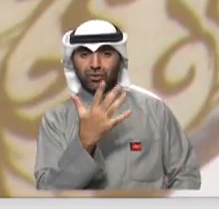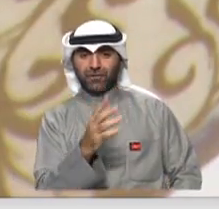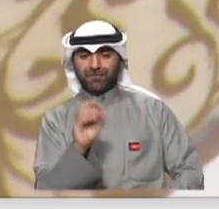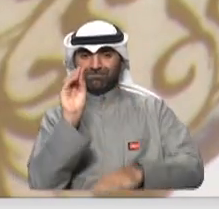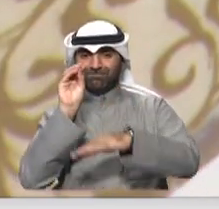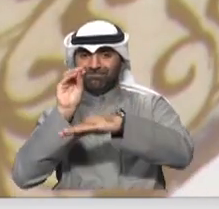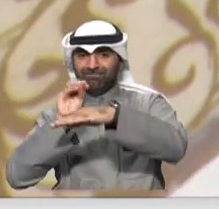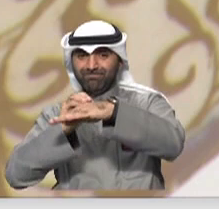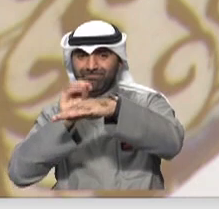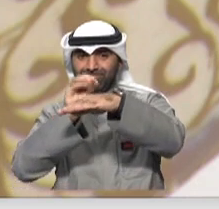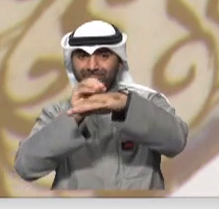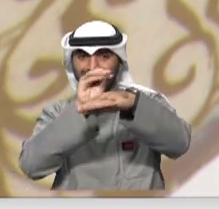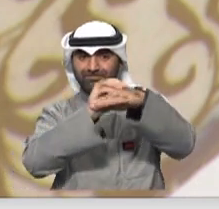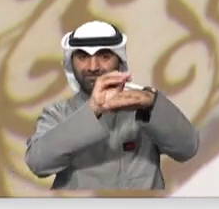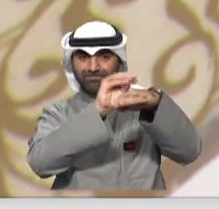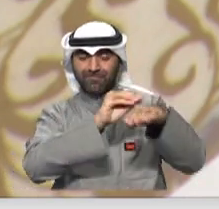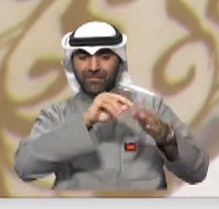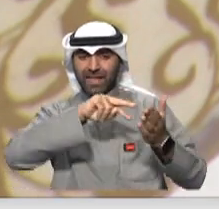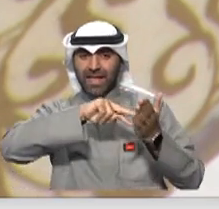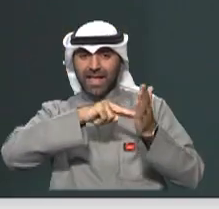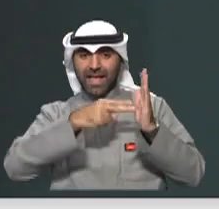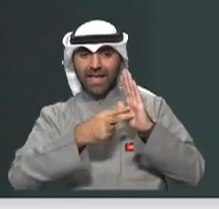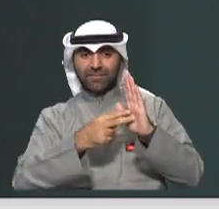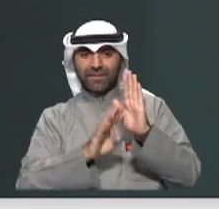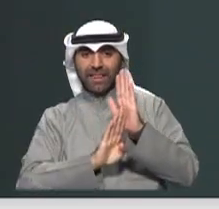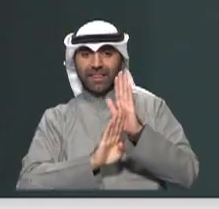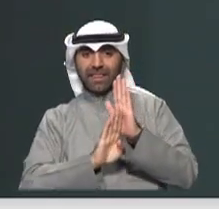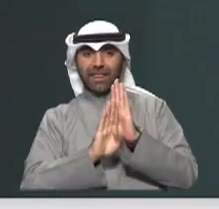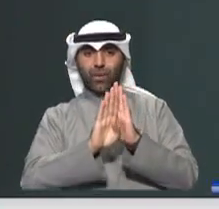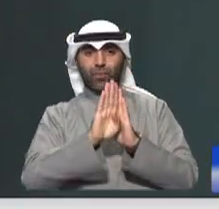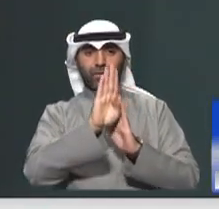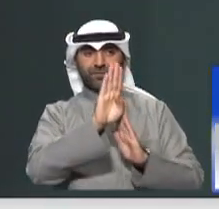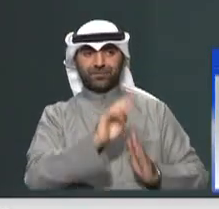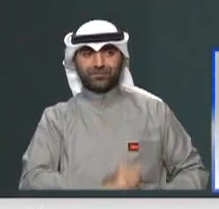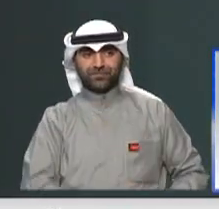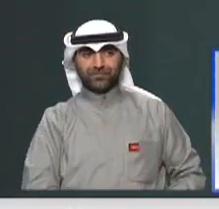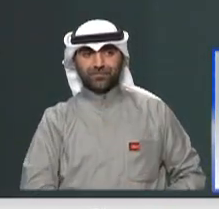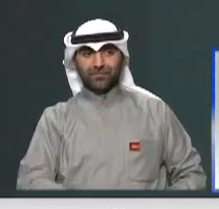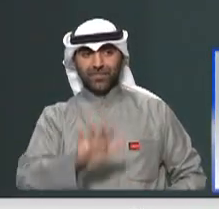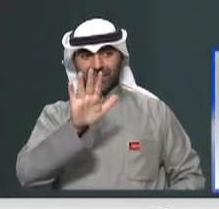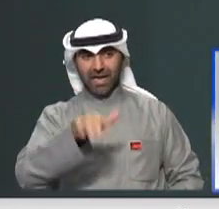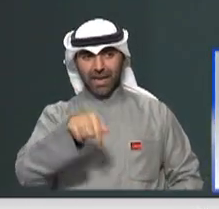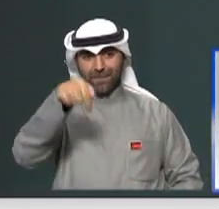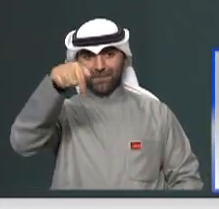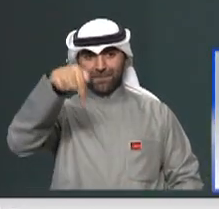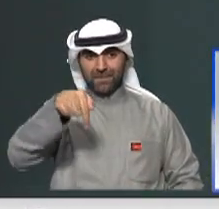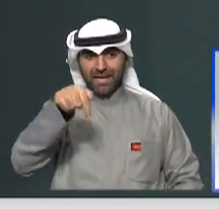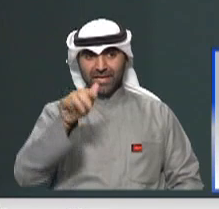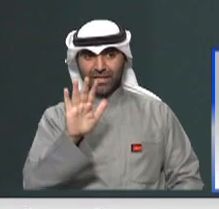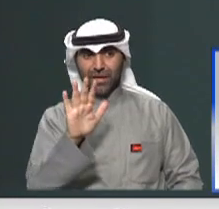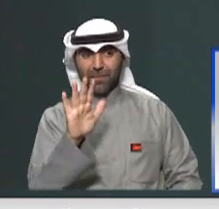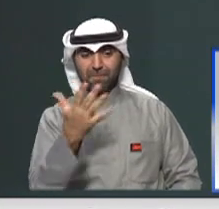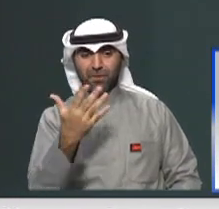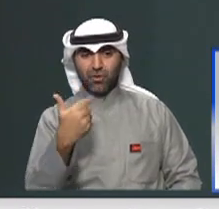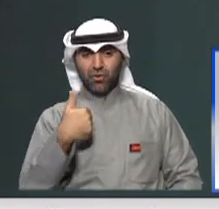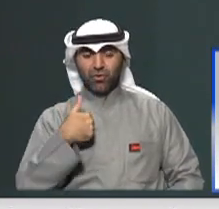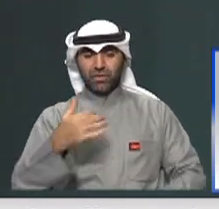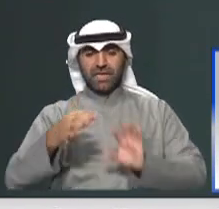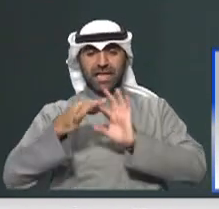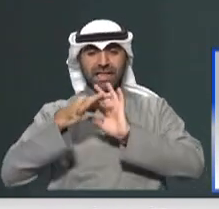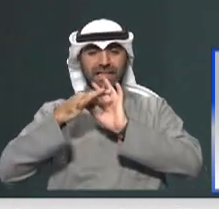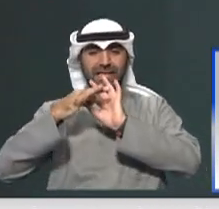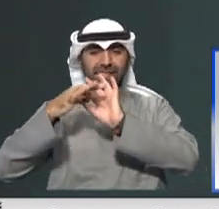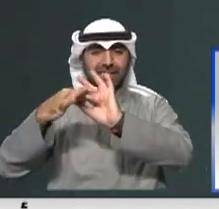المحافل الدولية. الفن الأثر الكبير في تقارب الشعوب وتعارفها، وكما قال سبحانه وتعالى في